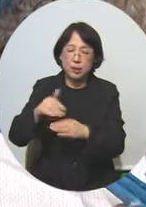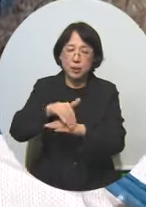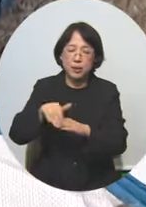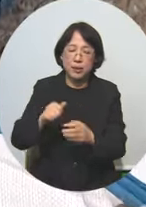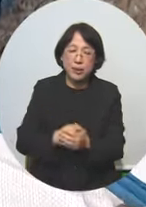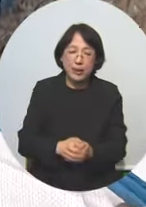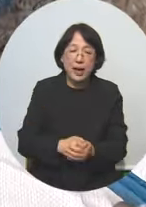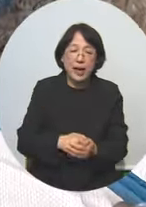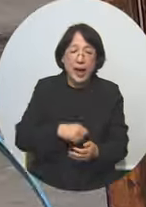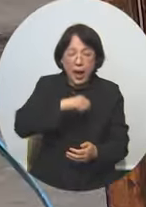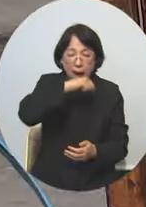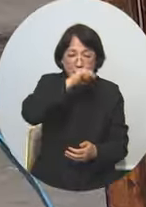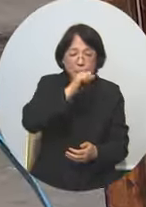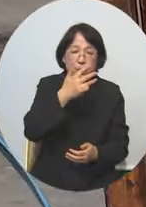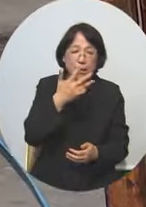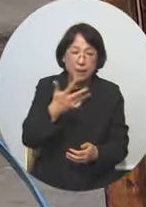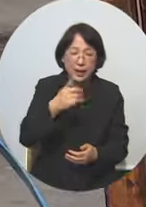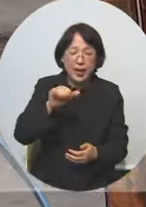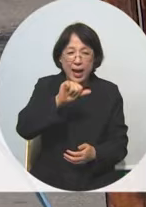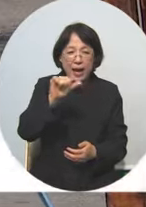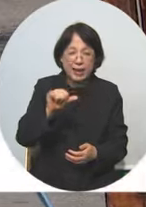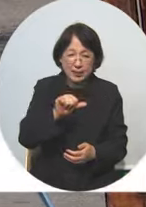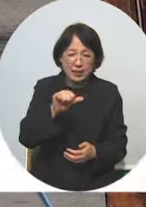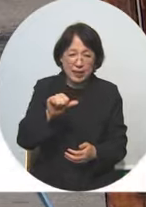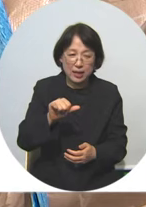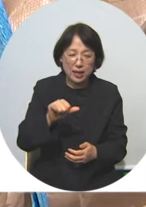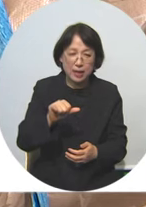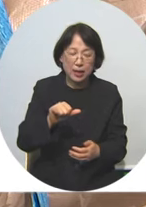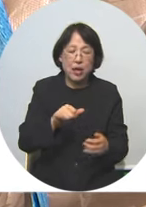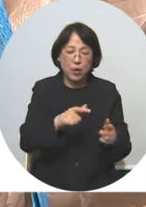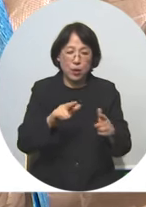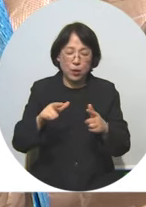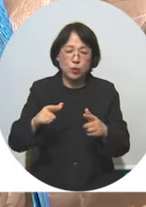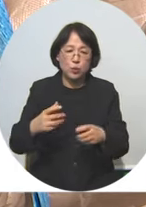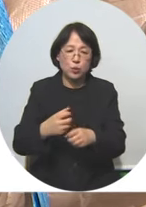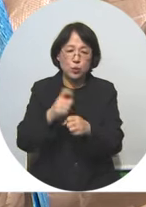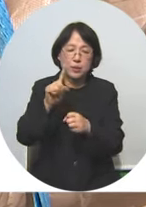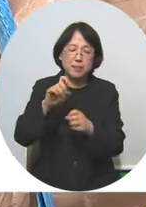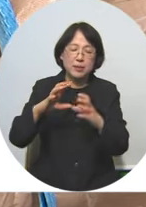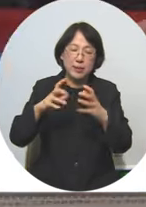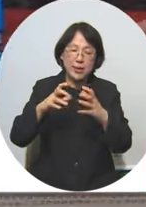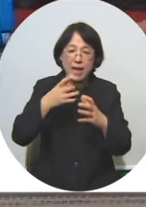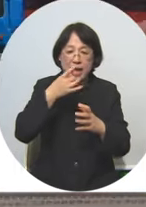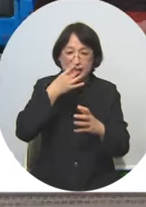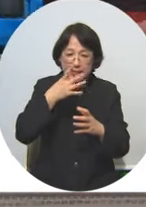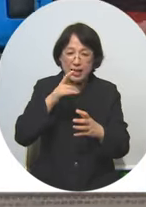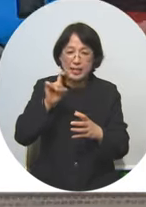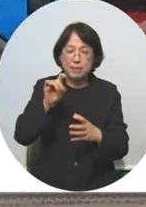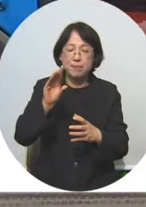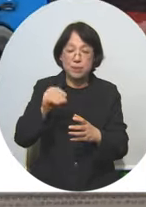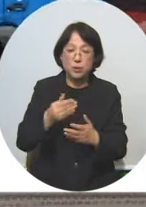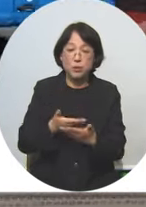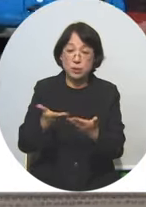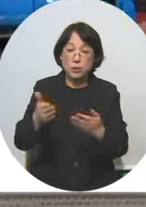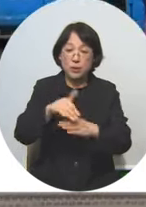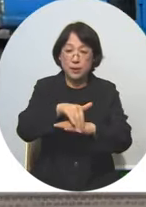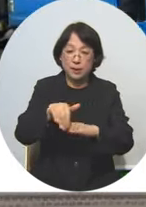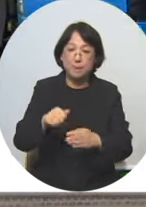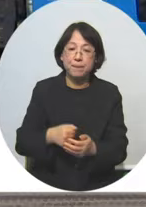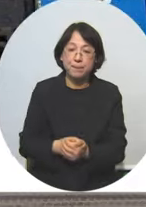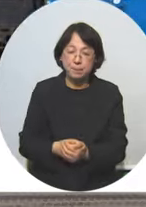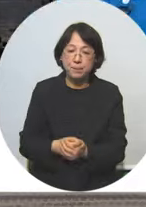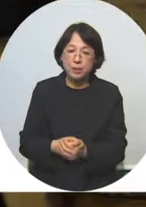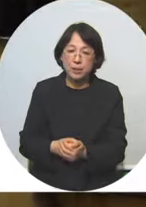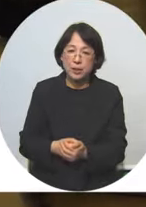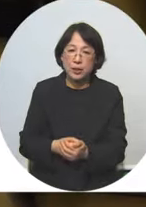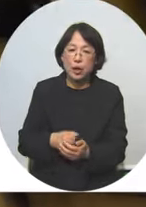아시아 2개국, 중동 1개국, 총 11개국에 쌀 10만 톤을 지원합니다. 2018년부터 UN